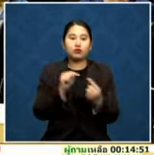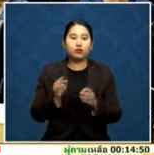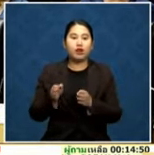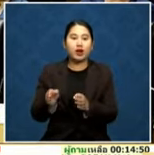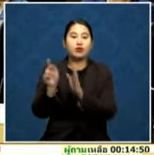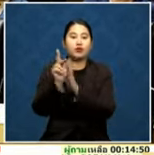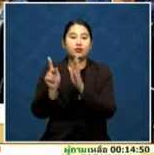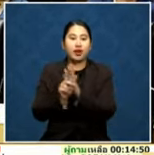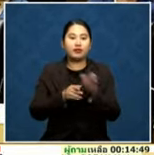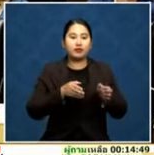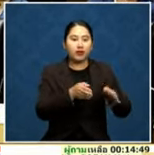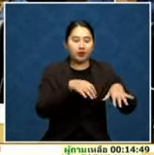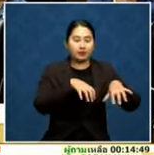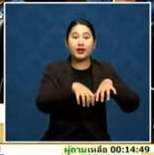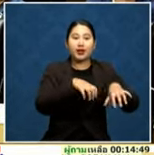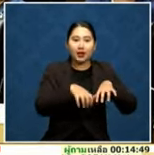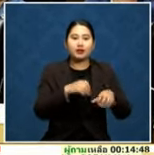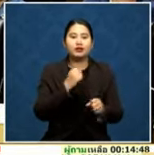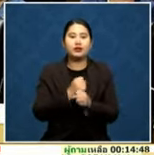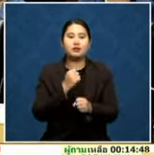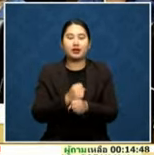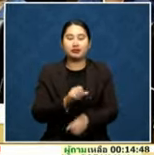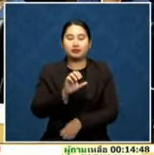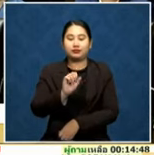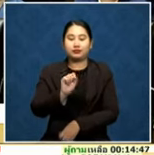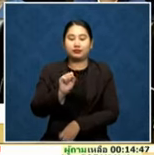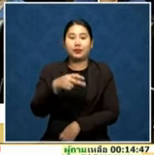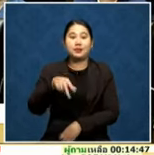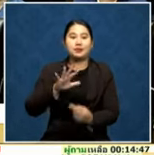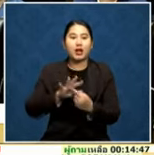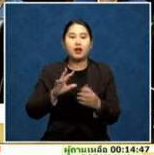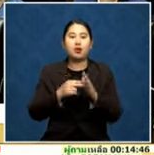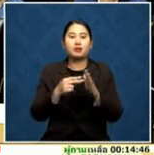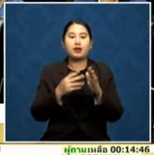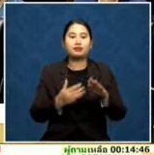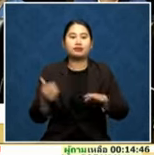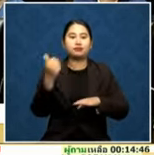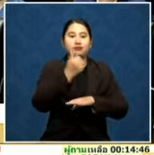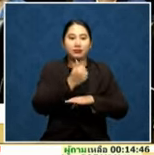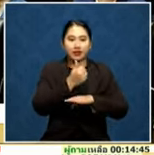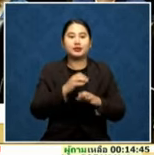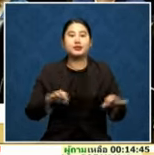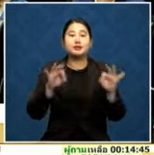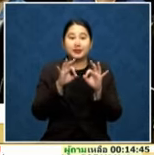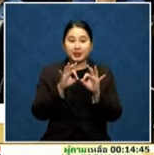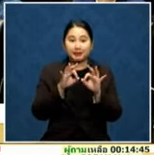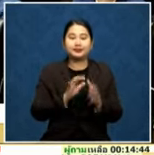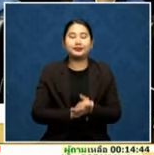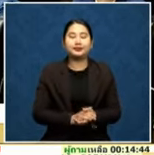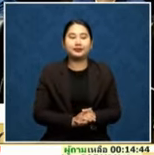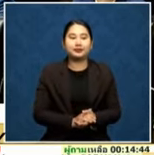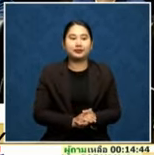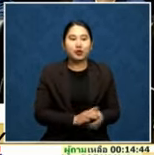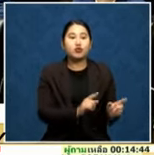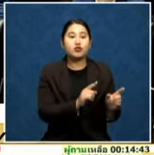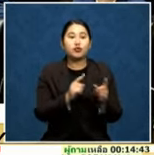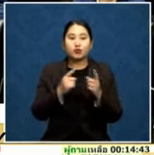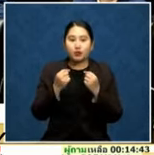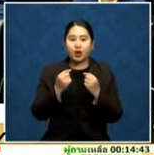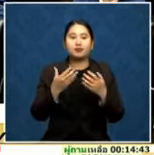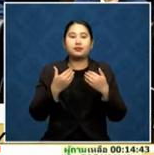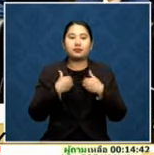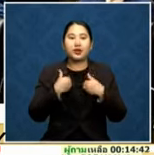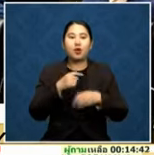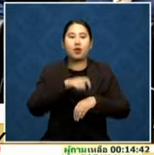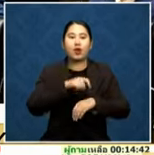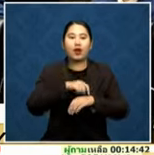ปัญัติและยเครบต่หลกการวราธาสภาพเปผู้ส่งคนาสูงสุหอวา Parliamentary Supremacy นะคะท่านได้ตอบรับมาตอบกทุสดเวลา